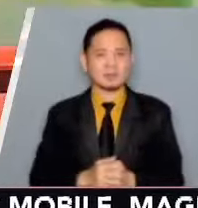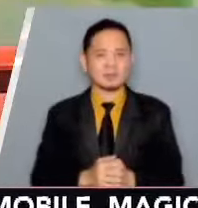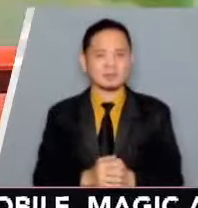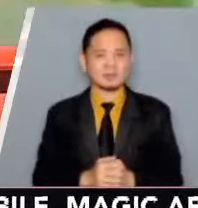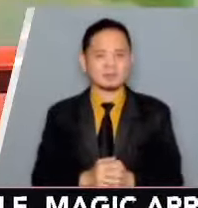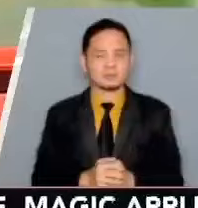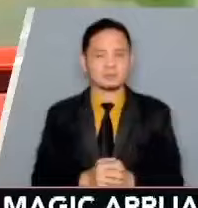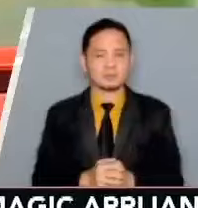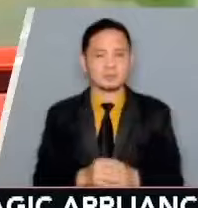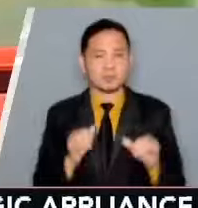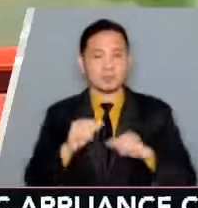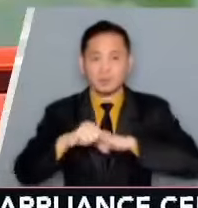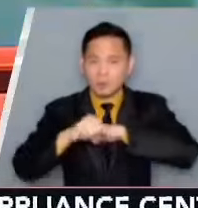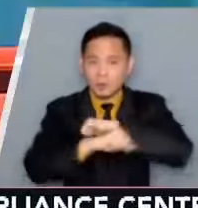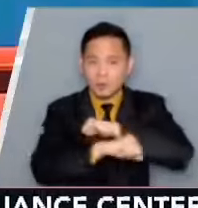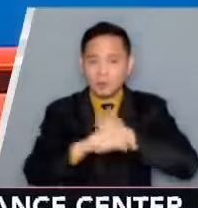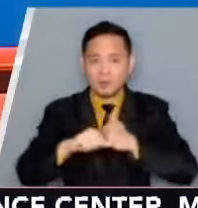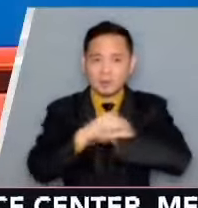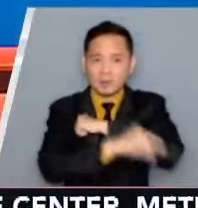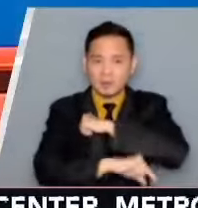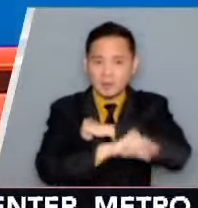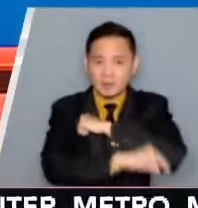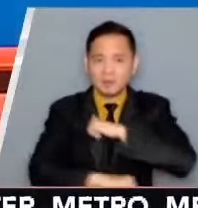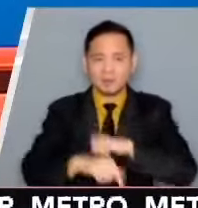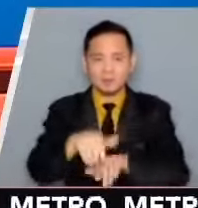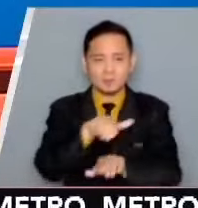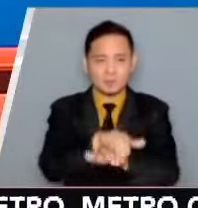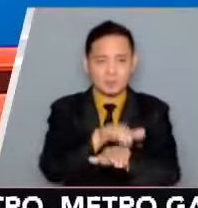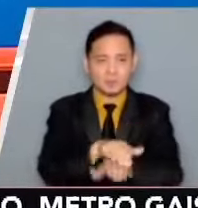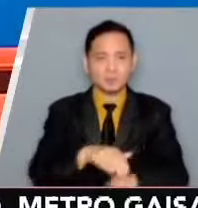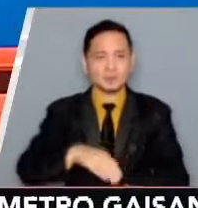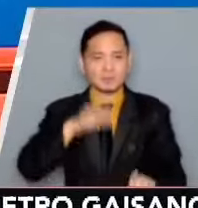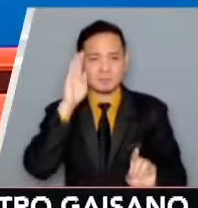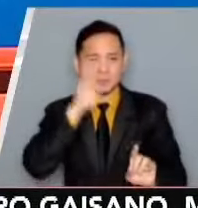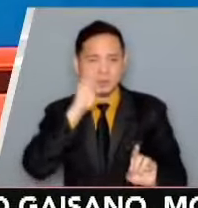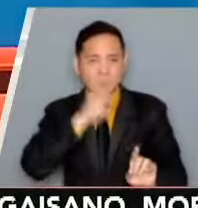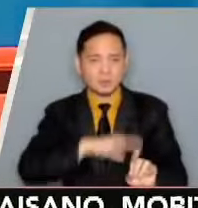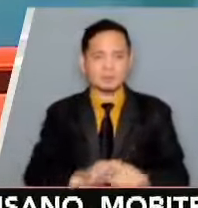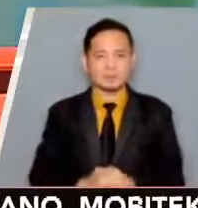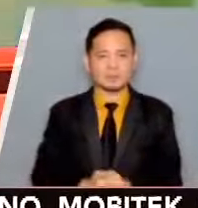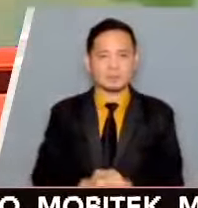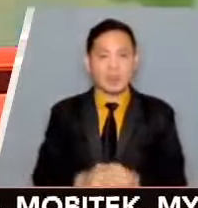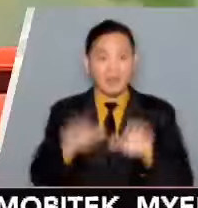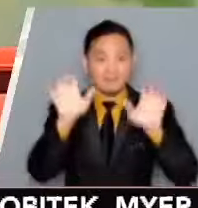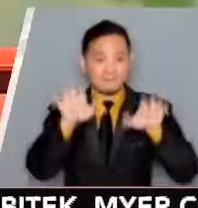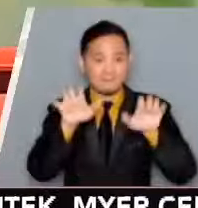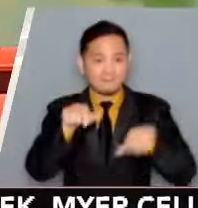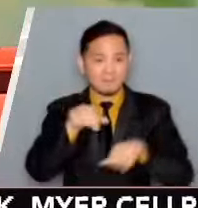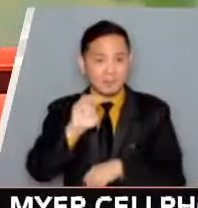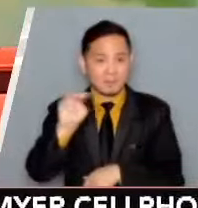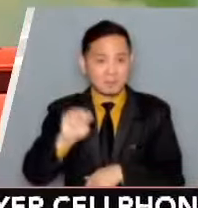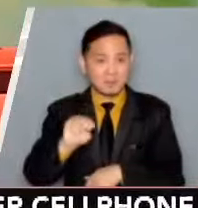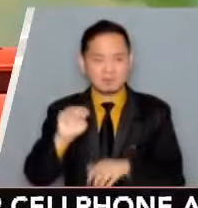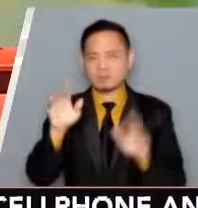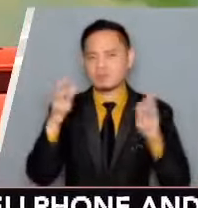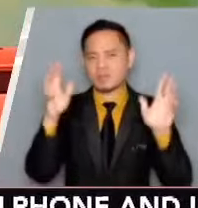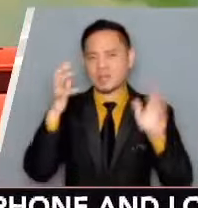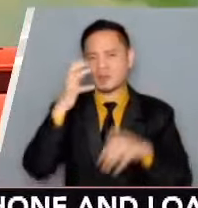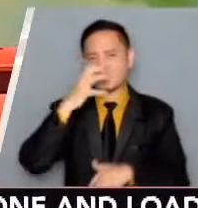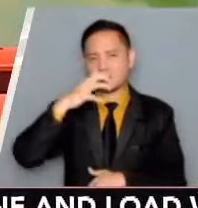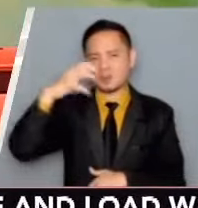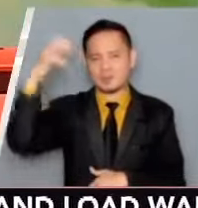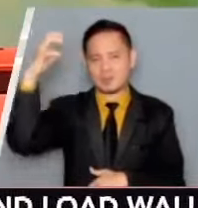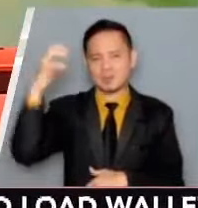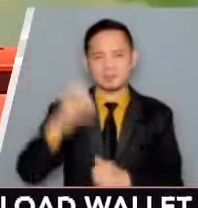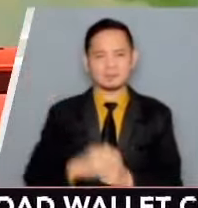Aurora, Quezon at Mindoro at Bicol Region. Mababa naman po ang tsansa ng ulan dito sa Metro Manila ngayong araw.